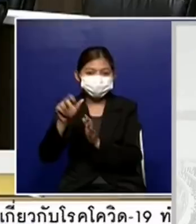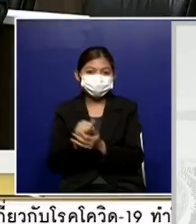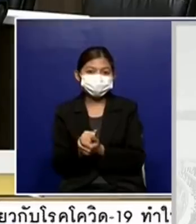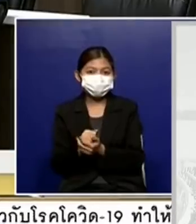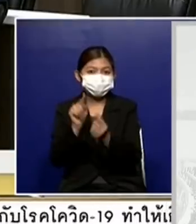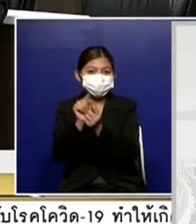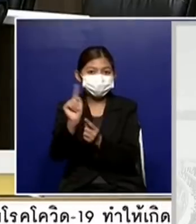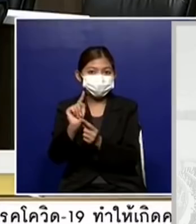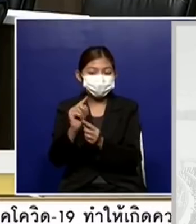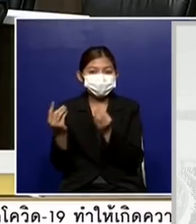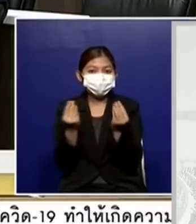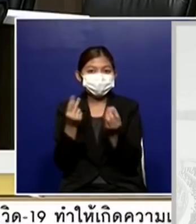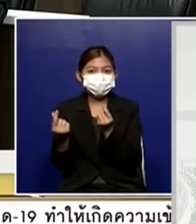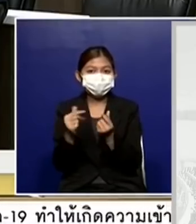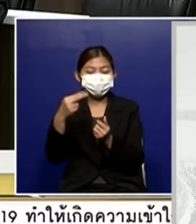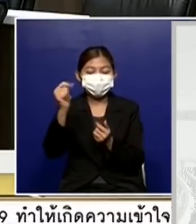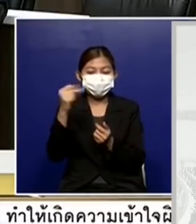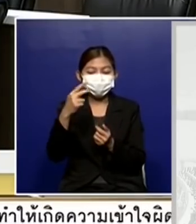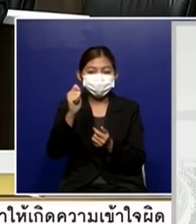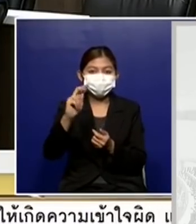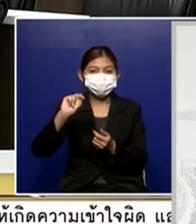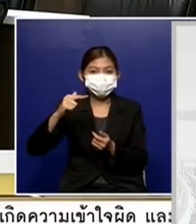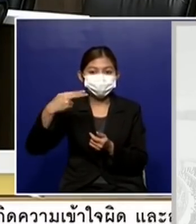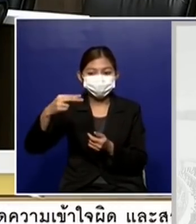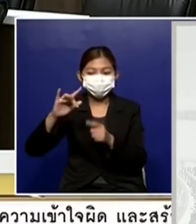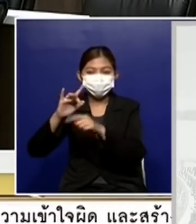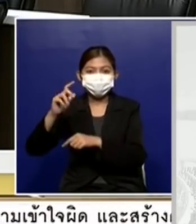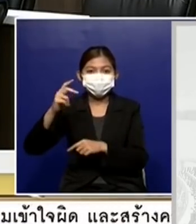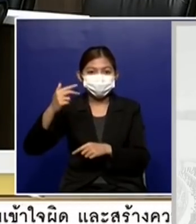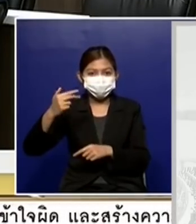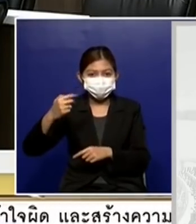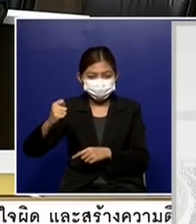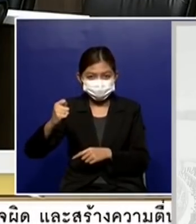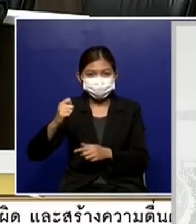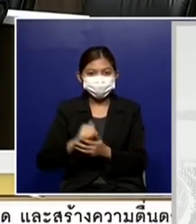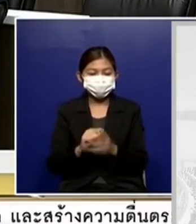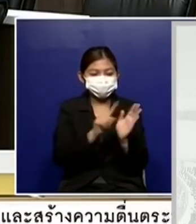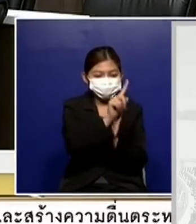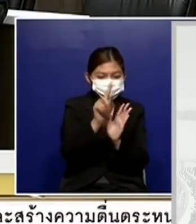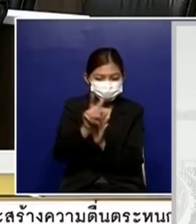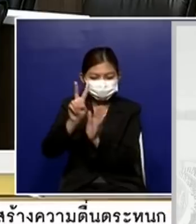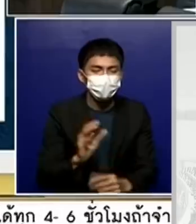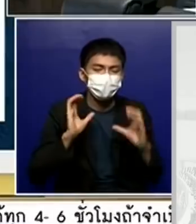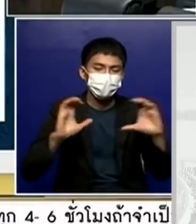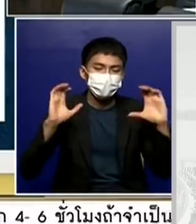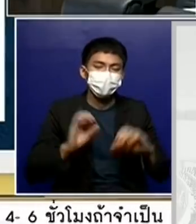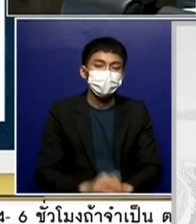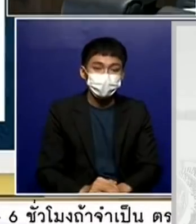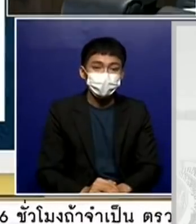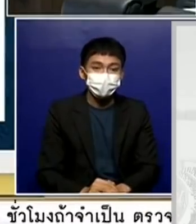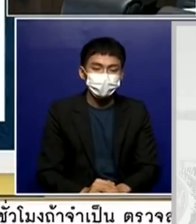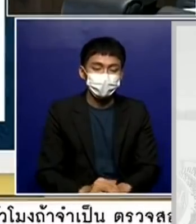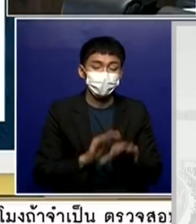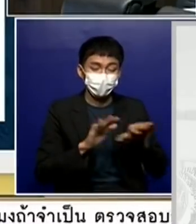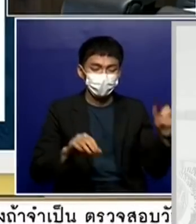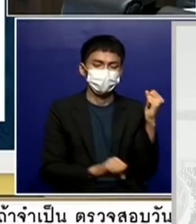ไปแต่ละกระทรวงหรือแต่ละหน่วยรับงบประมาณก็จะลงตามไปด้วยแต่ว่าในมุมคุณวิโรจน์เนี่ยบอกว่าการตัดลดงบประมาณเกี่ยวกับเด็กนี่อันตรายมากเนื่องจ